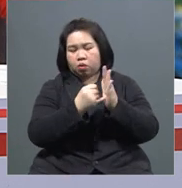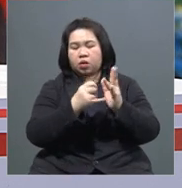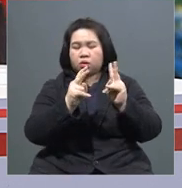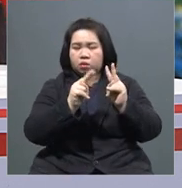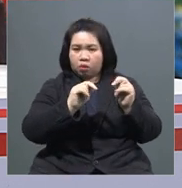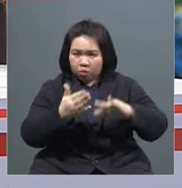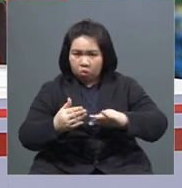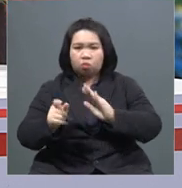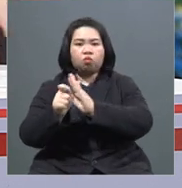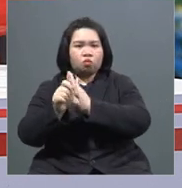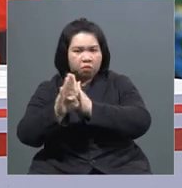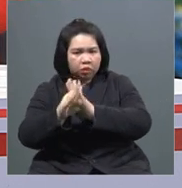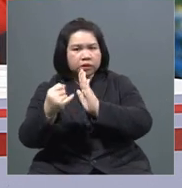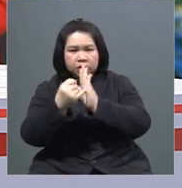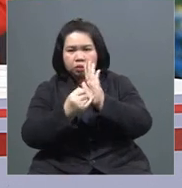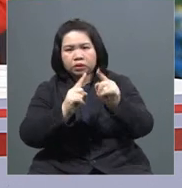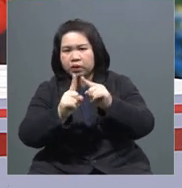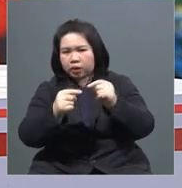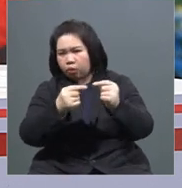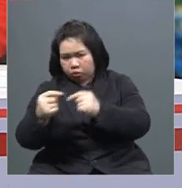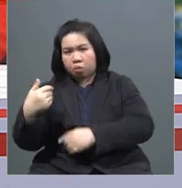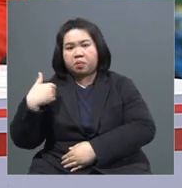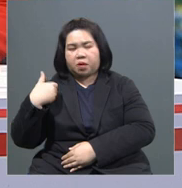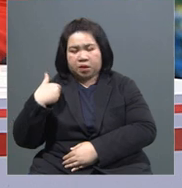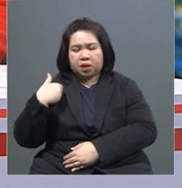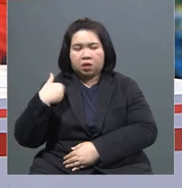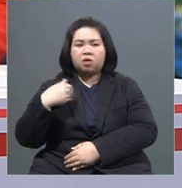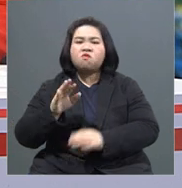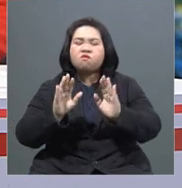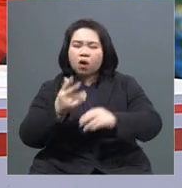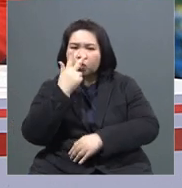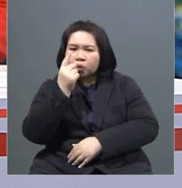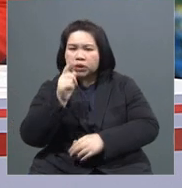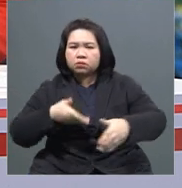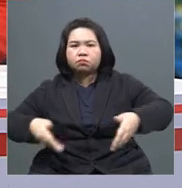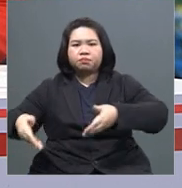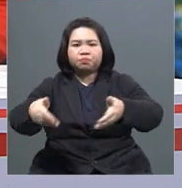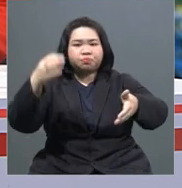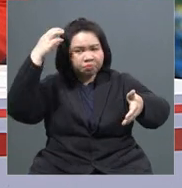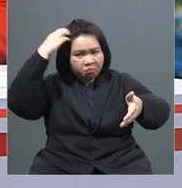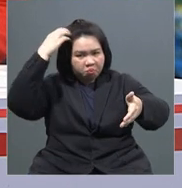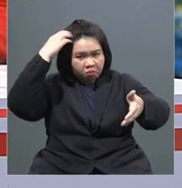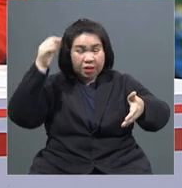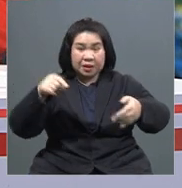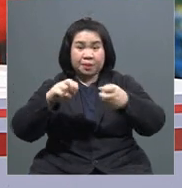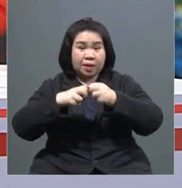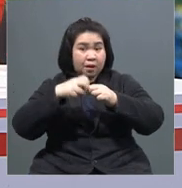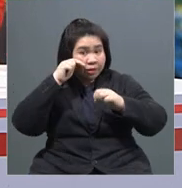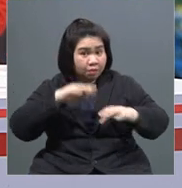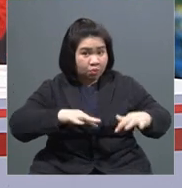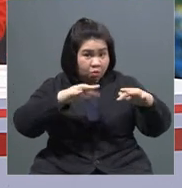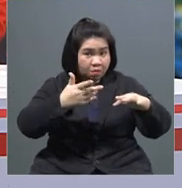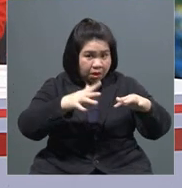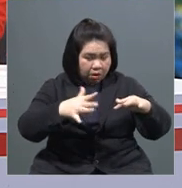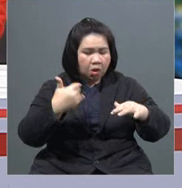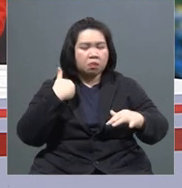านีก็จะเป็นจังหวัดต่อๆไปที่ต้องมีการเฝ้าระวังอย่างต่อเนื่องสำหรับระดับน้ำโขงนะคะนอกจากเรื่องของสถานการณ์อุทกภัยวันนี้ยังมีการ